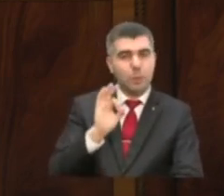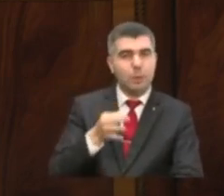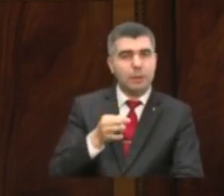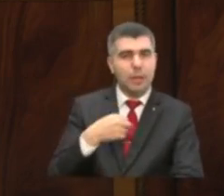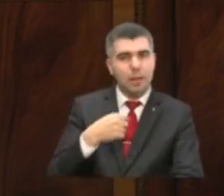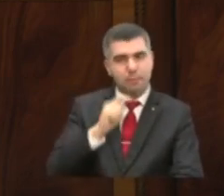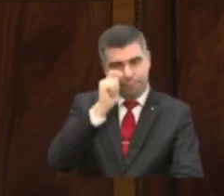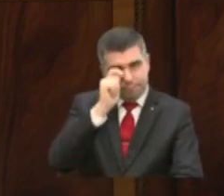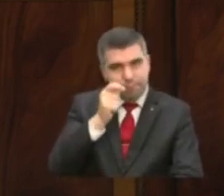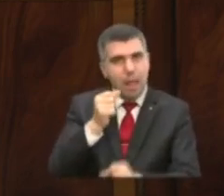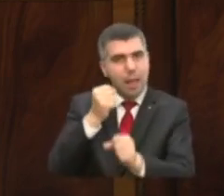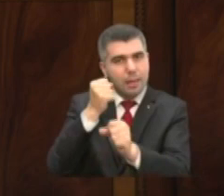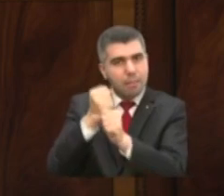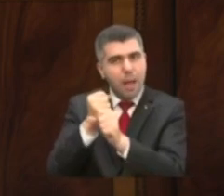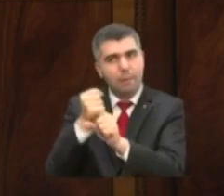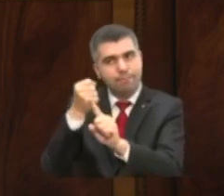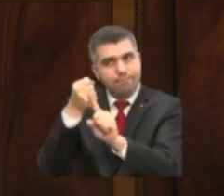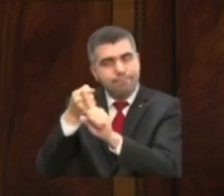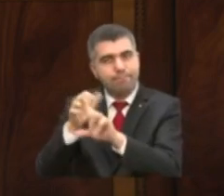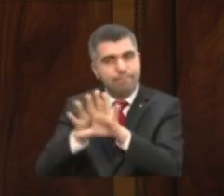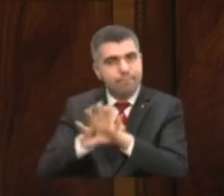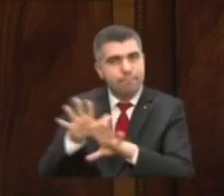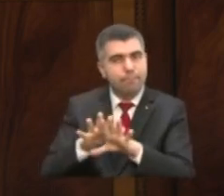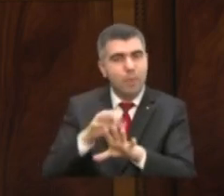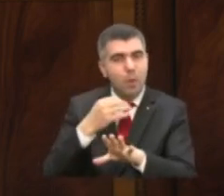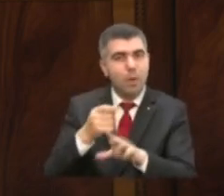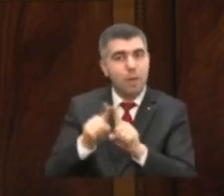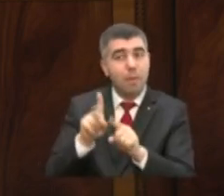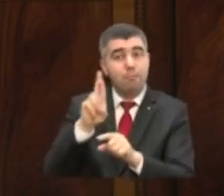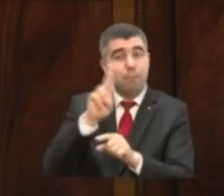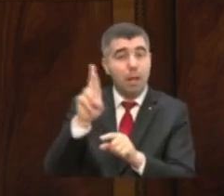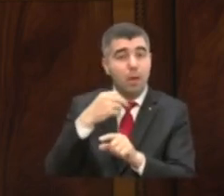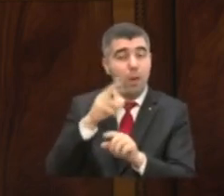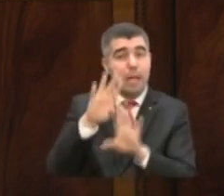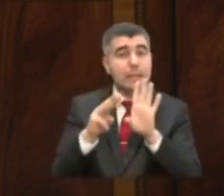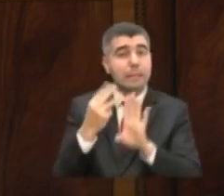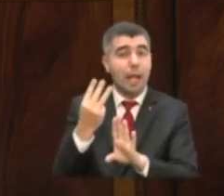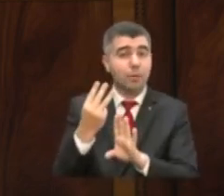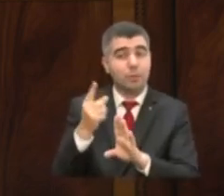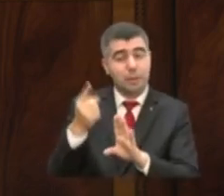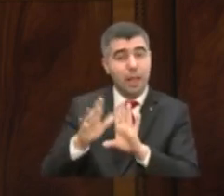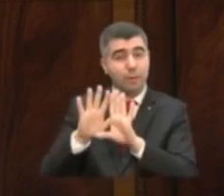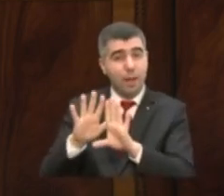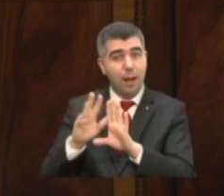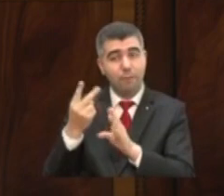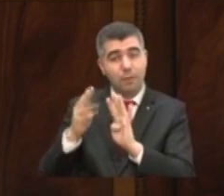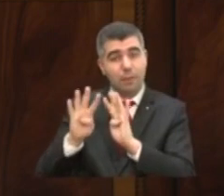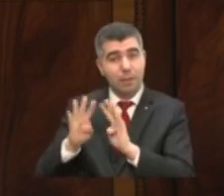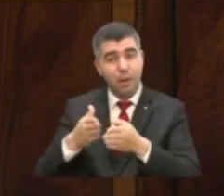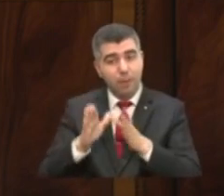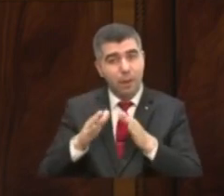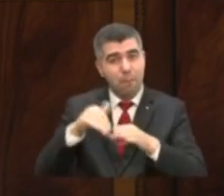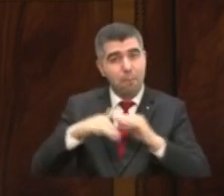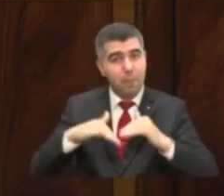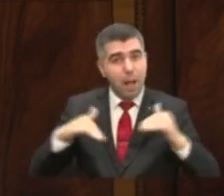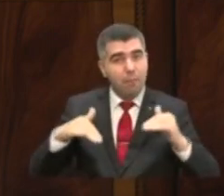المجهودات المبذولة، ولكن منذ خطاب 13 أكتوبر صاحب الجلالة الذي دعا إلى نموذج تنموي جديد وسياسة